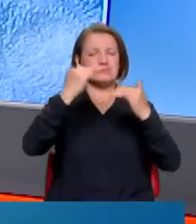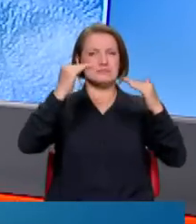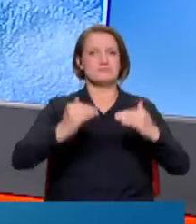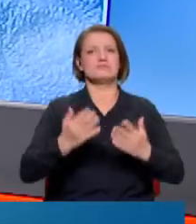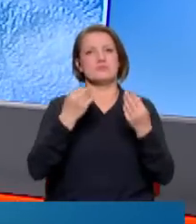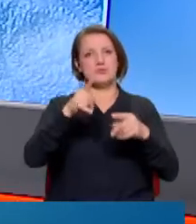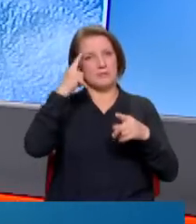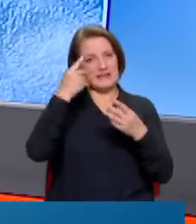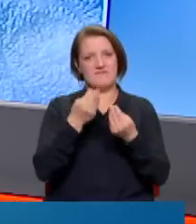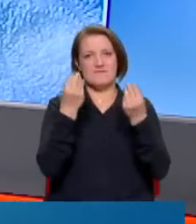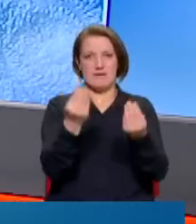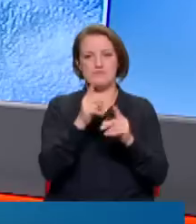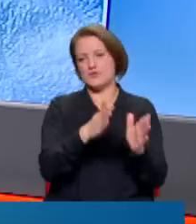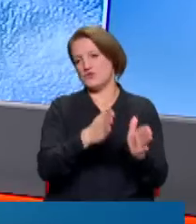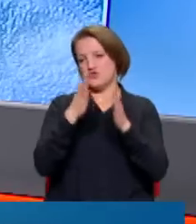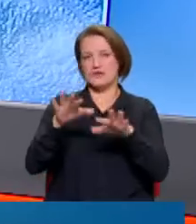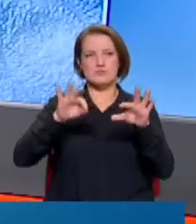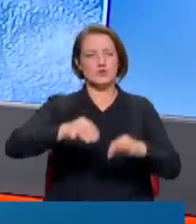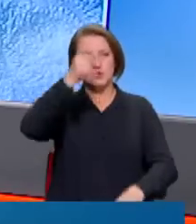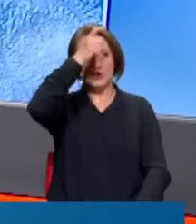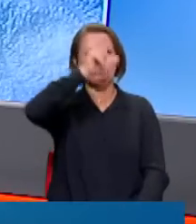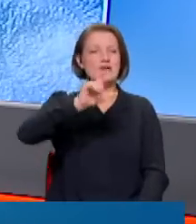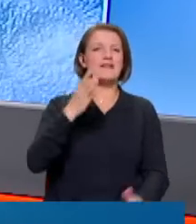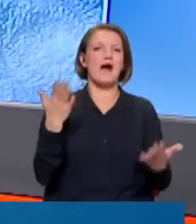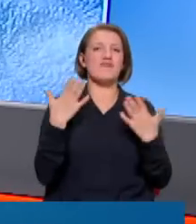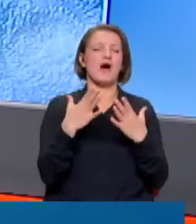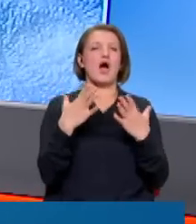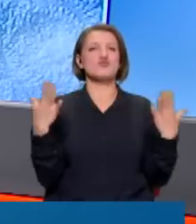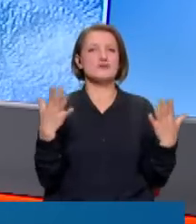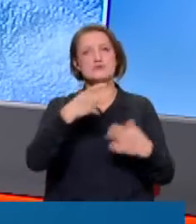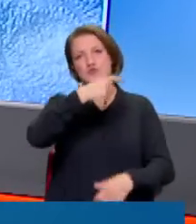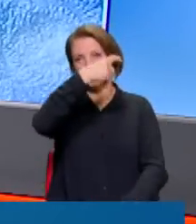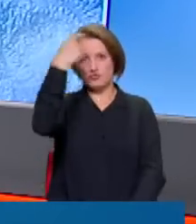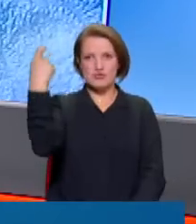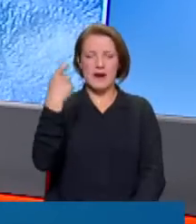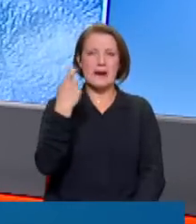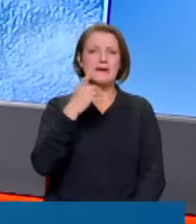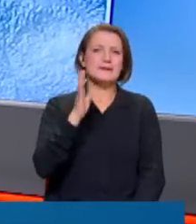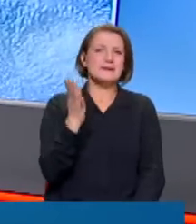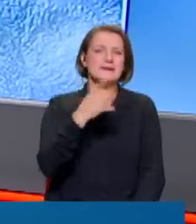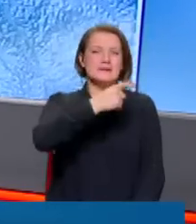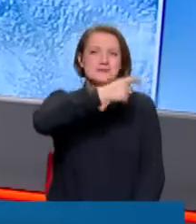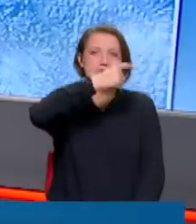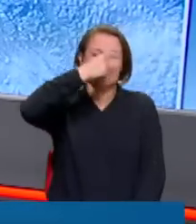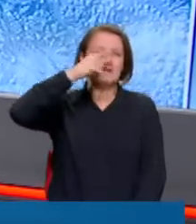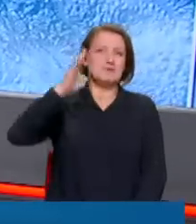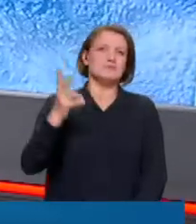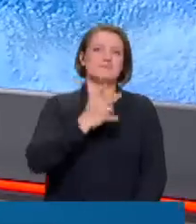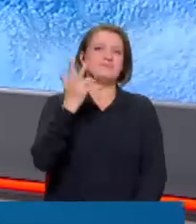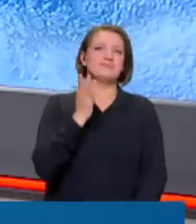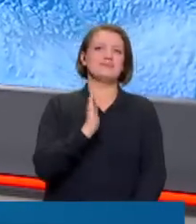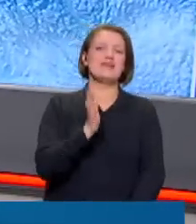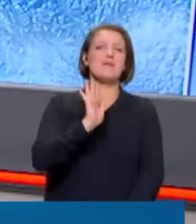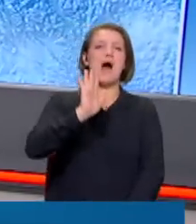bilgisini vermiş olalım Bunun haricinde bugün yurt genelinde hava açık sıcak Eee pastırma yazının etkisi Son sürat devam